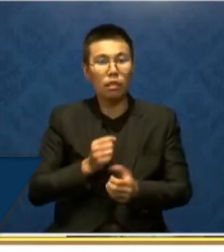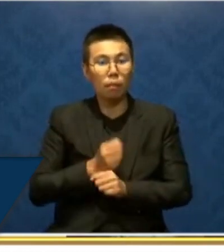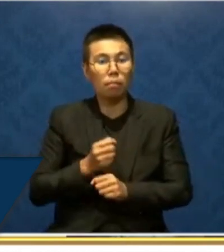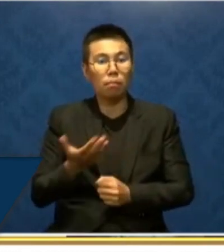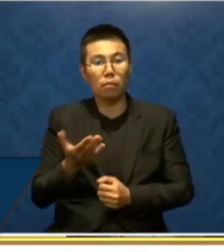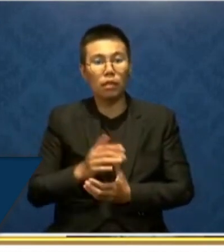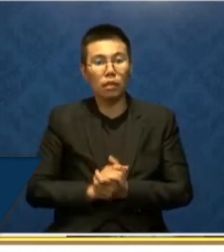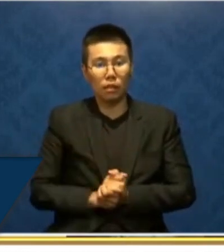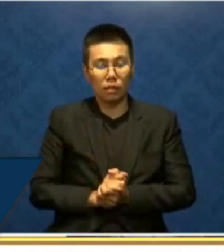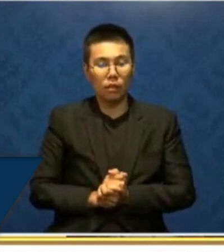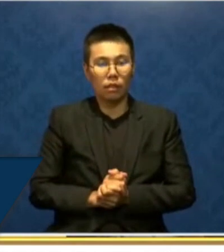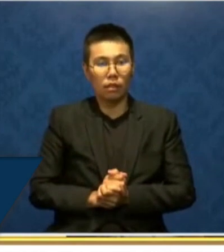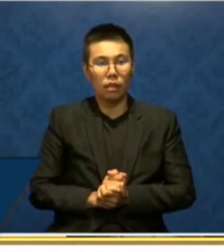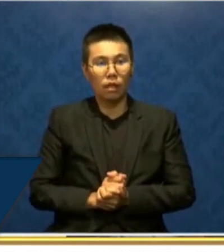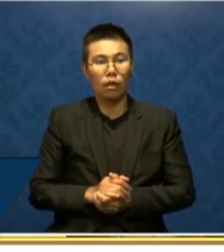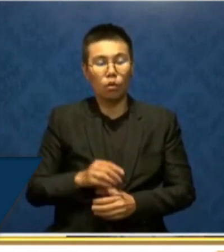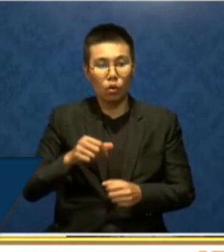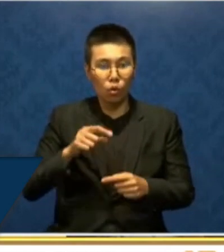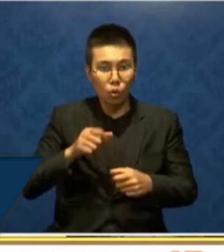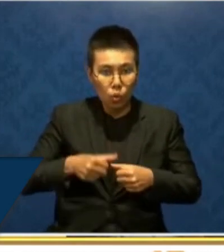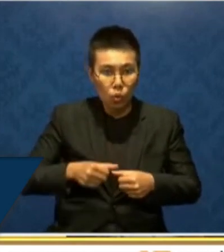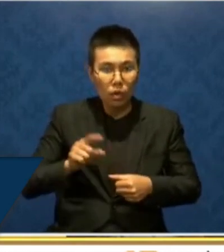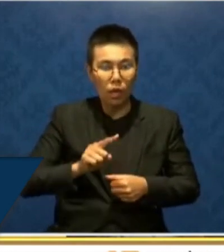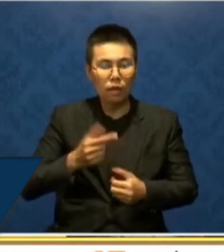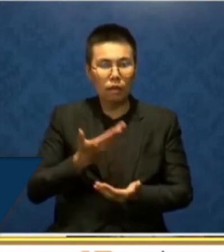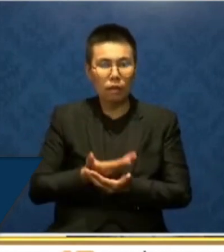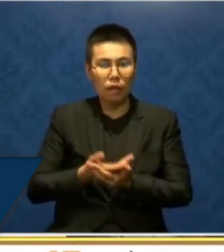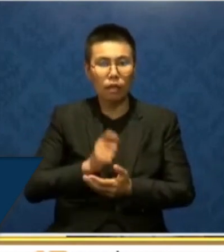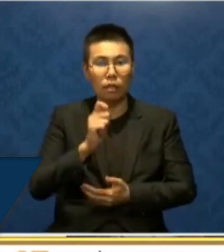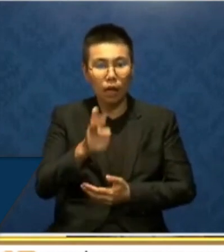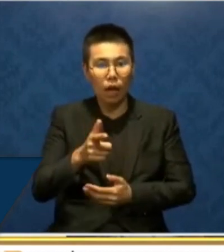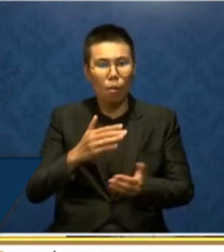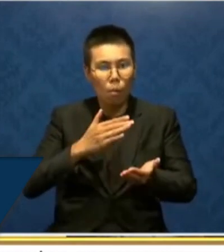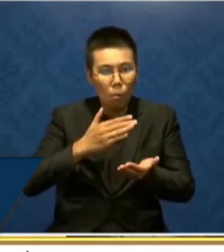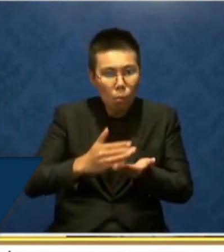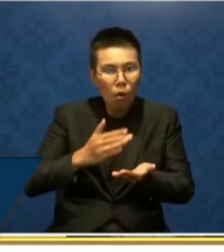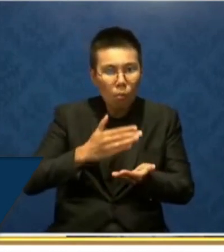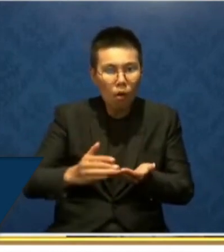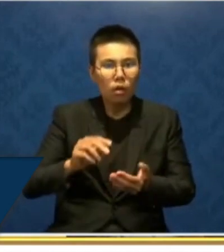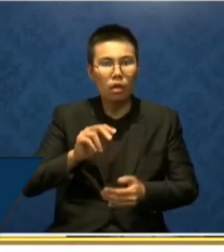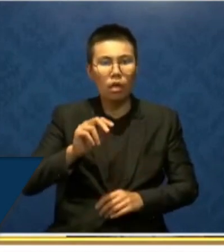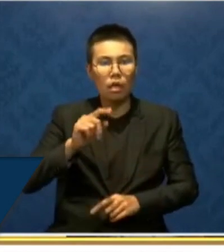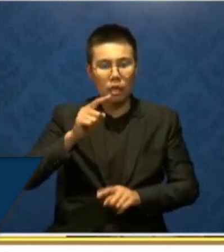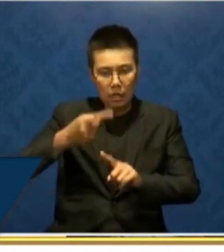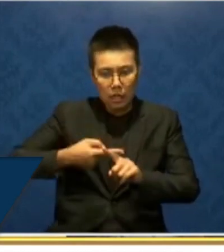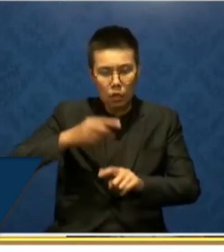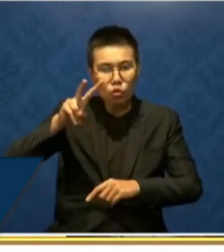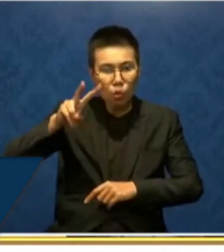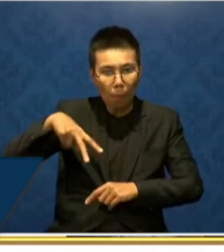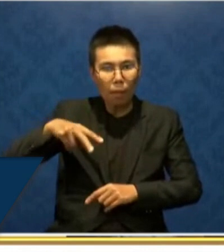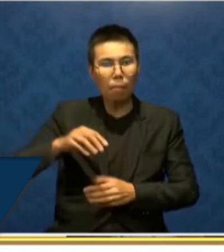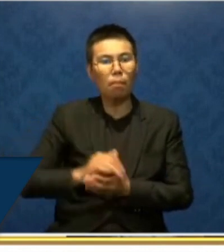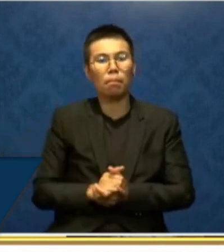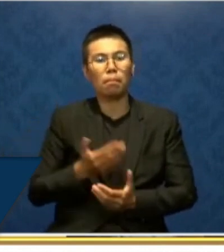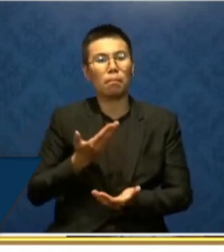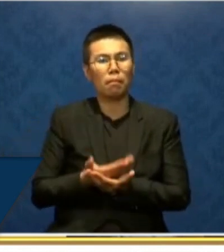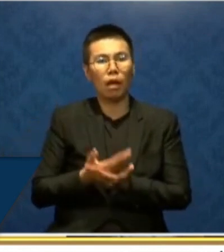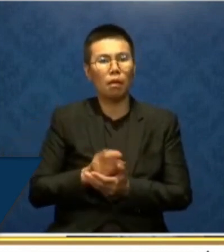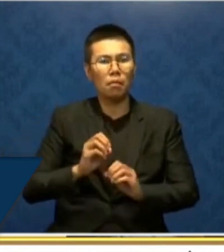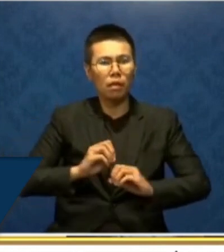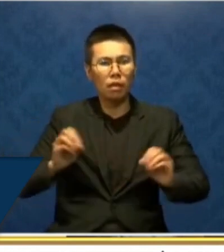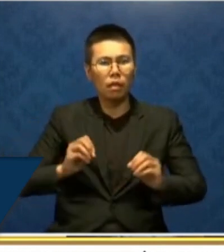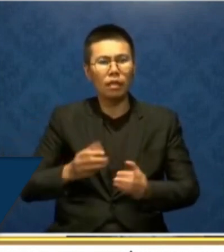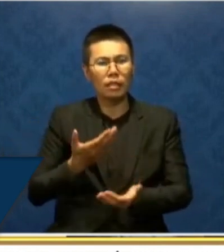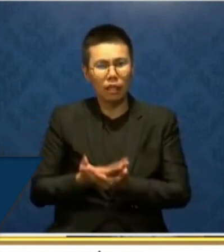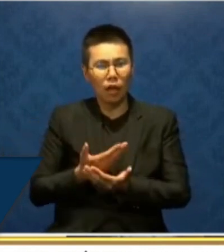อยู่ในที่นะครับที่จะต้องไปเสียเงินนะครับผ่อนเดือนละ 2,000 กว่าบาทเขาก็ไม่มีศักยภาพเงินคนแก่ได้